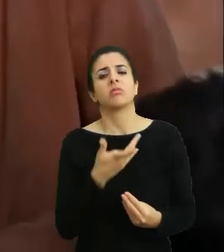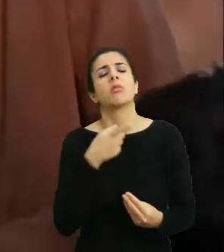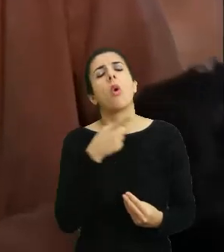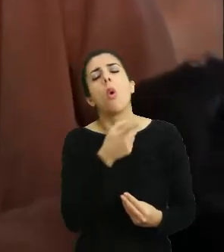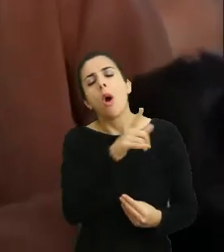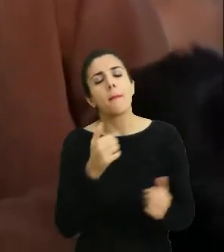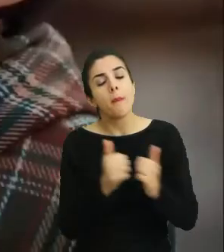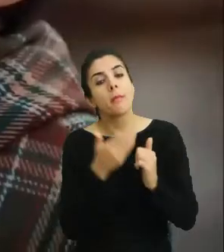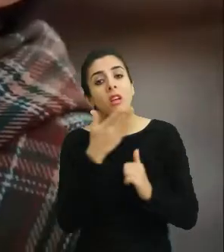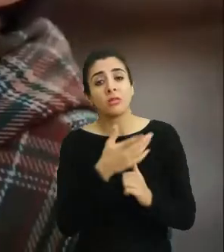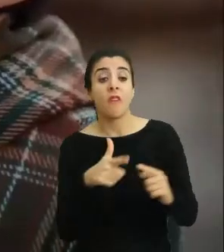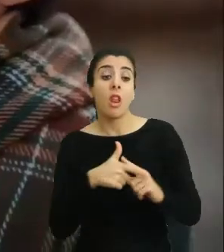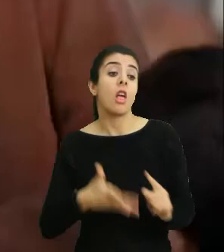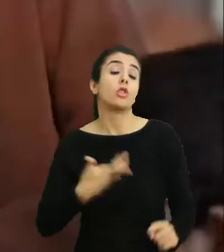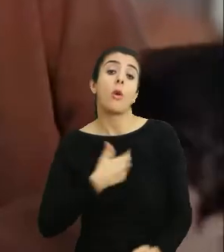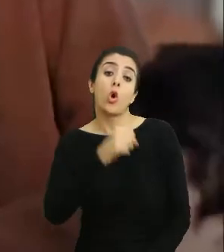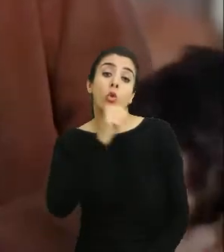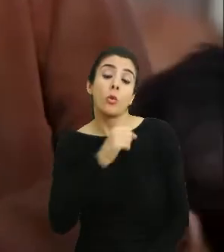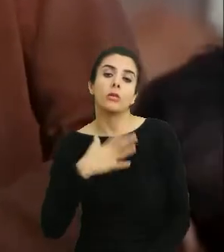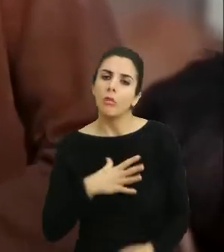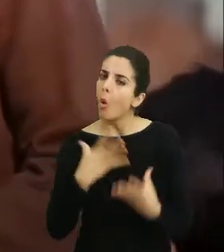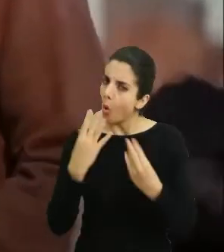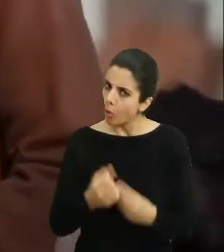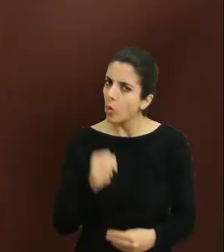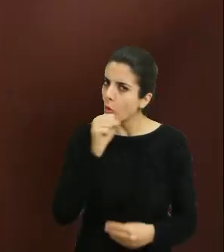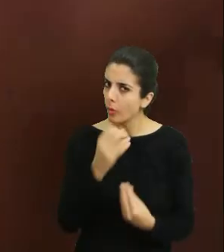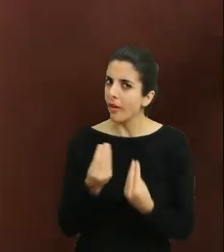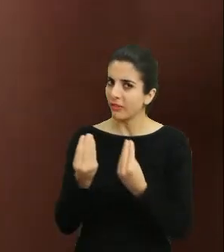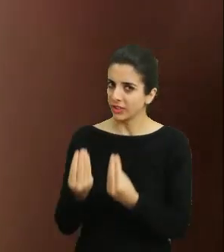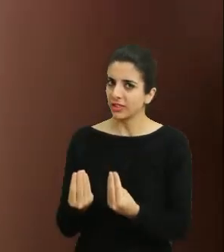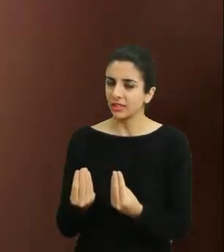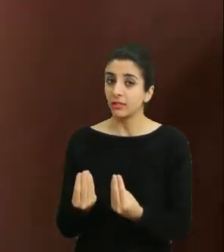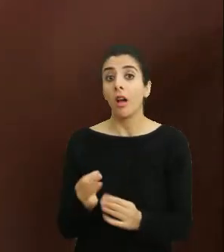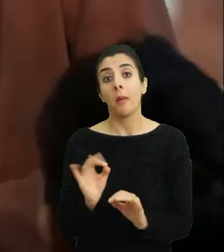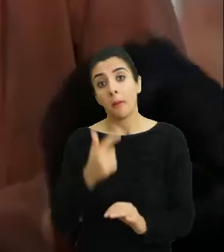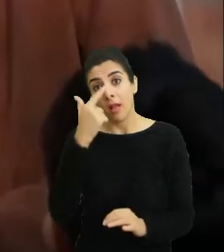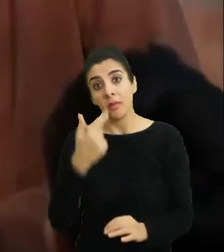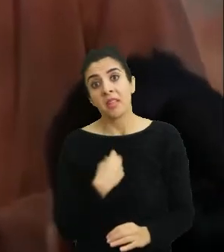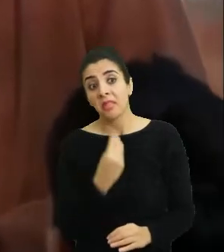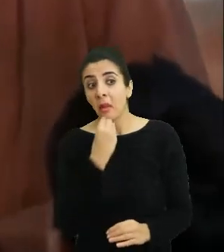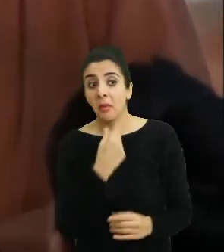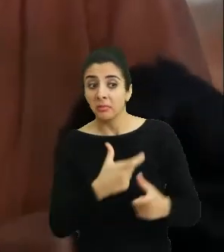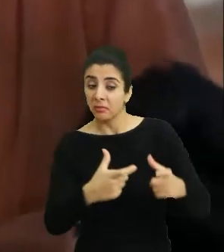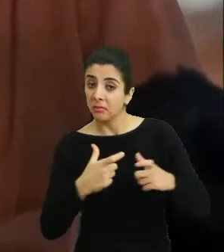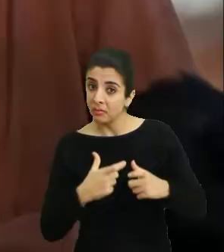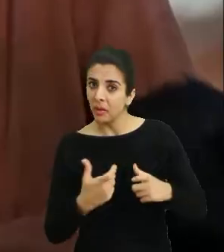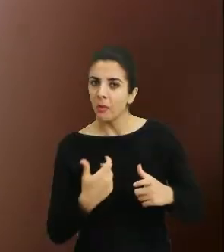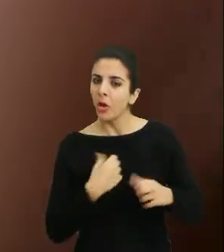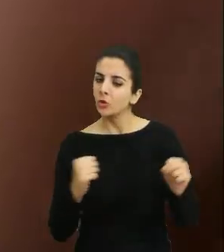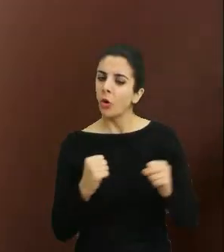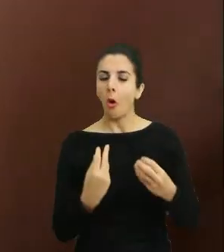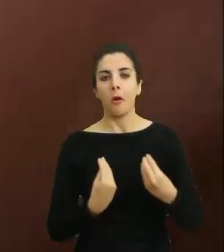eşke. Dondurma isterim. Olur. Dondurma alsın o zaman. Hem belki bize de bir lokmalık alır da acık yüreğimiz